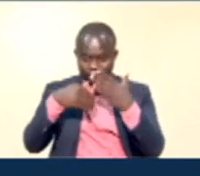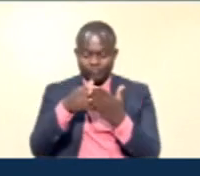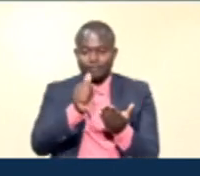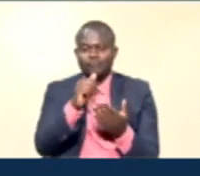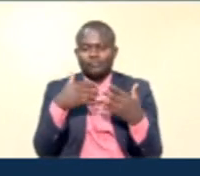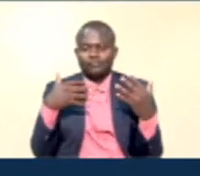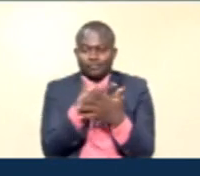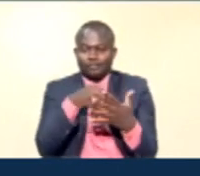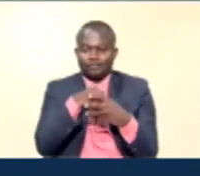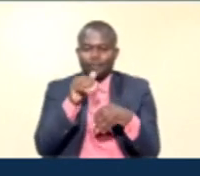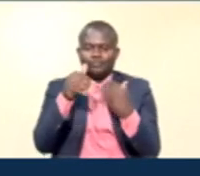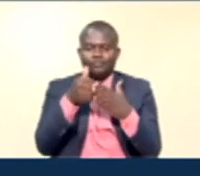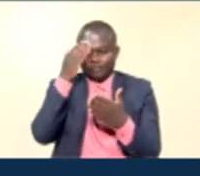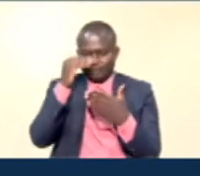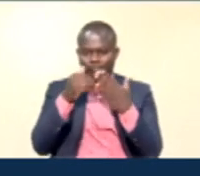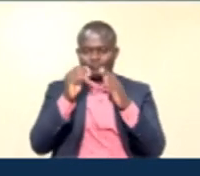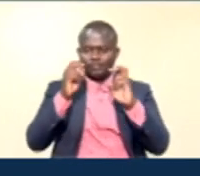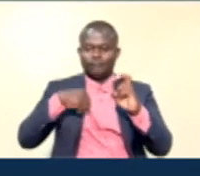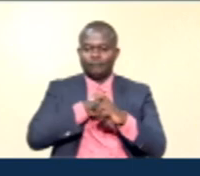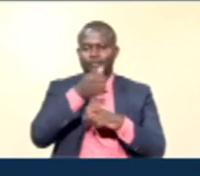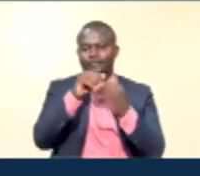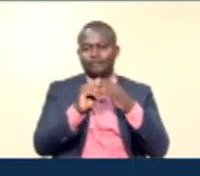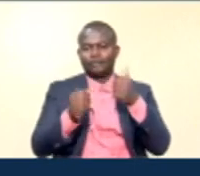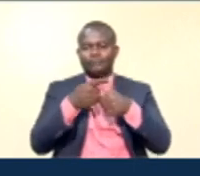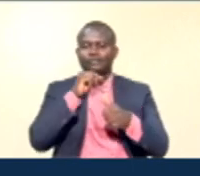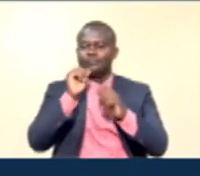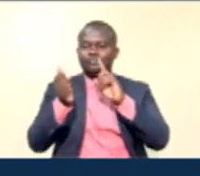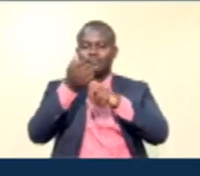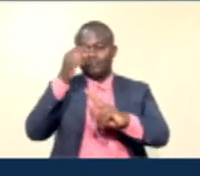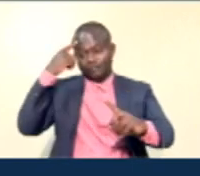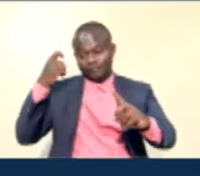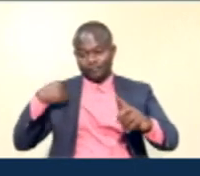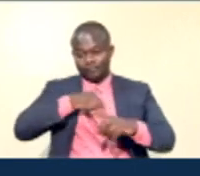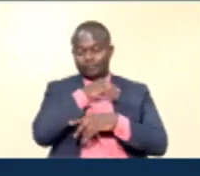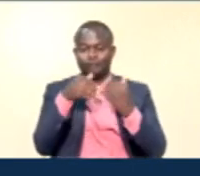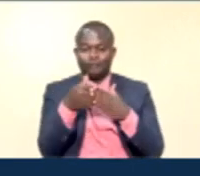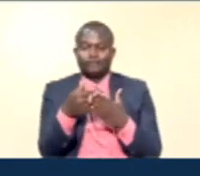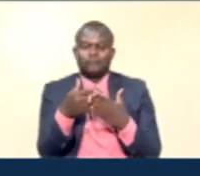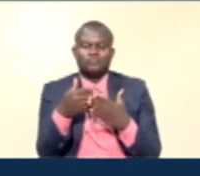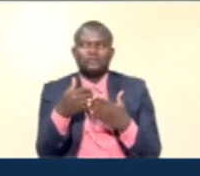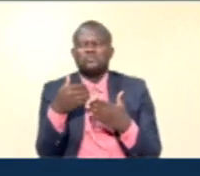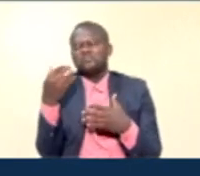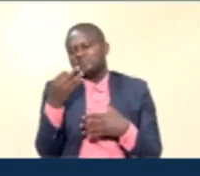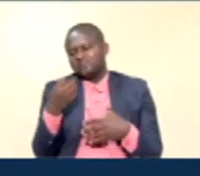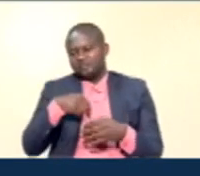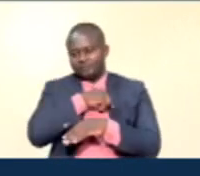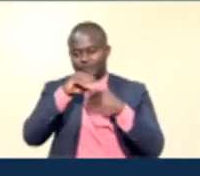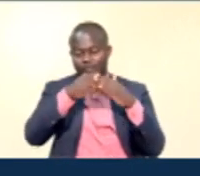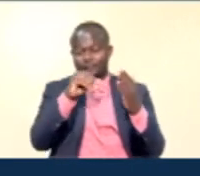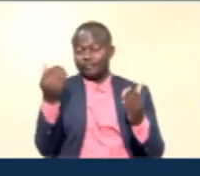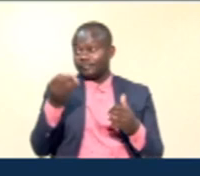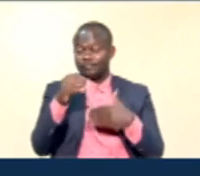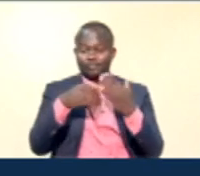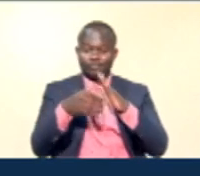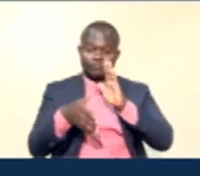bafite muri we uko ubwoba nibwo bwa mbere butuma utagera ku nzozi zawe kumva wowe ubwawe wipinze ni wipinga abandi ni bagupinga